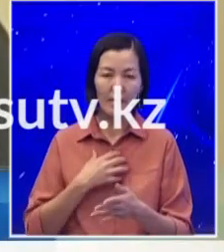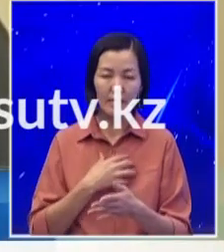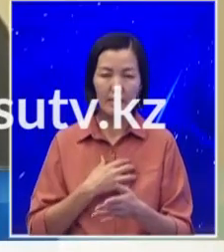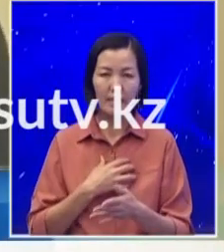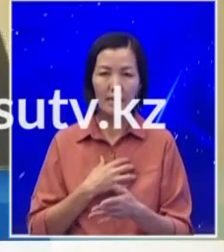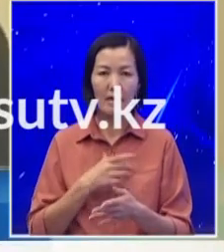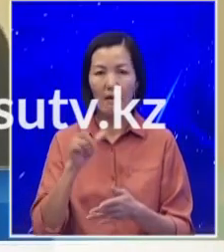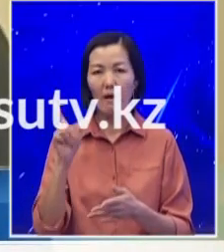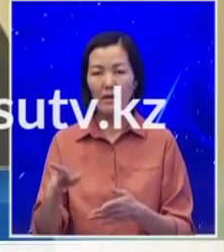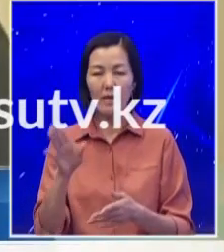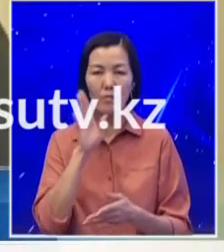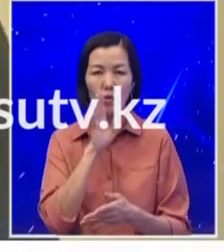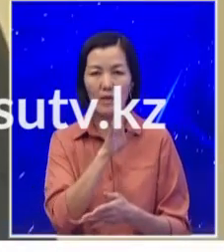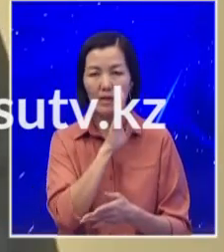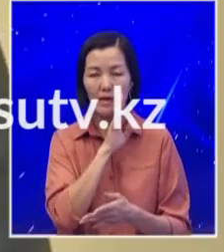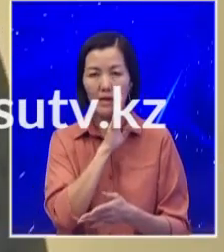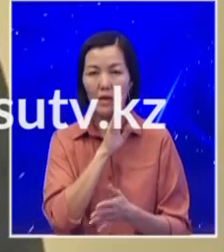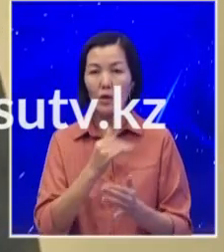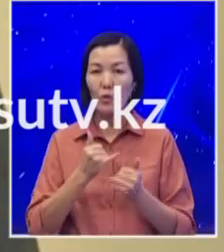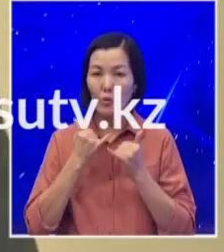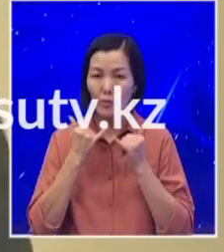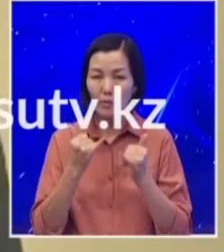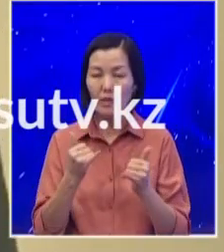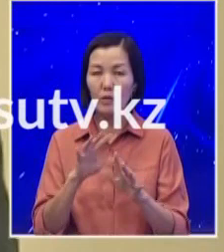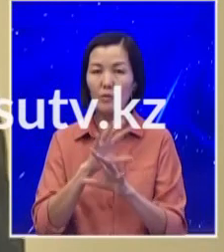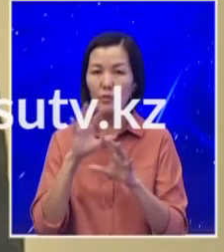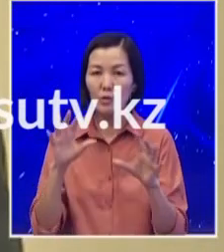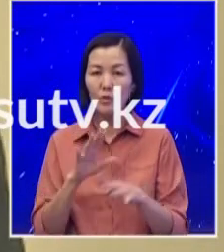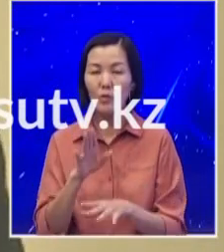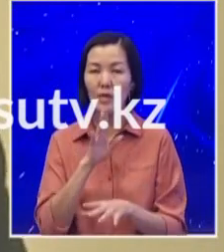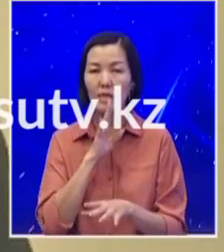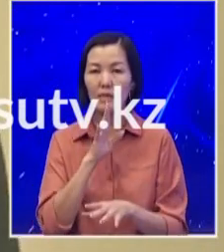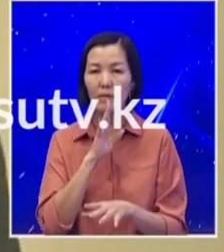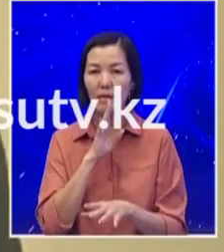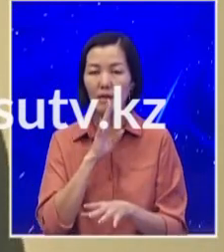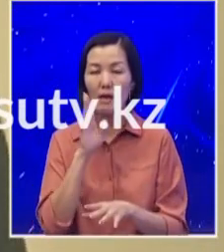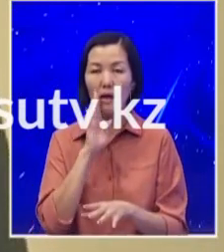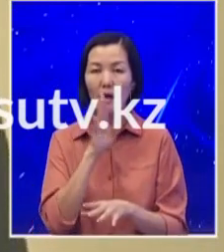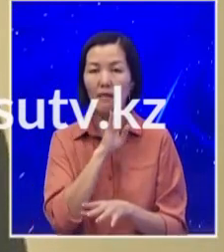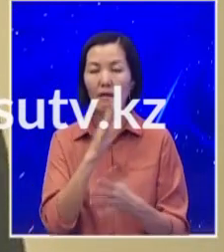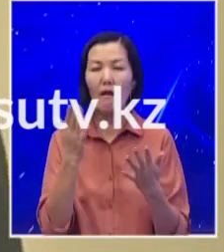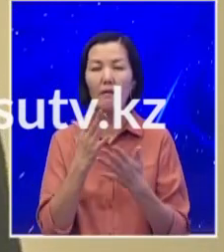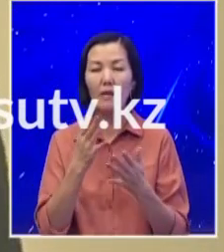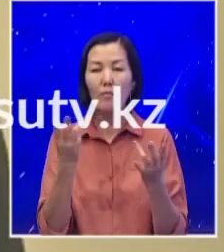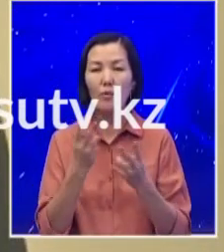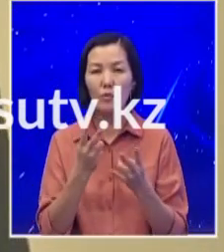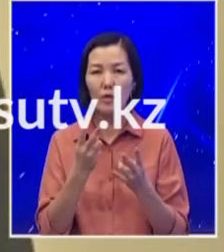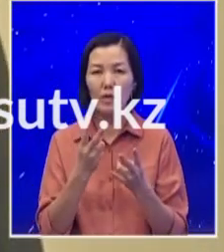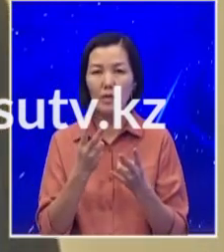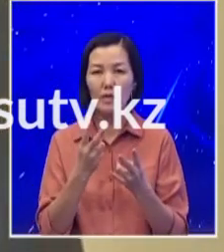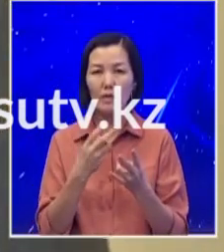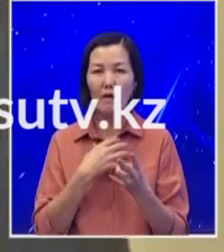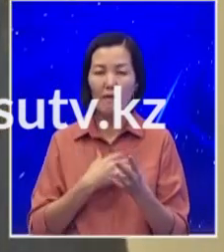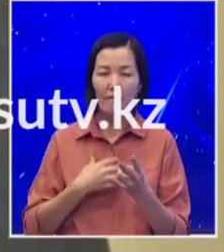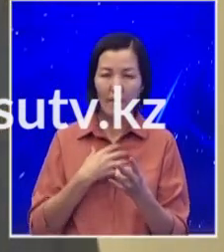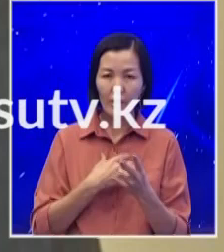құрметтеу, ананы сыйлау, әсіресе мына қыз балаларға ана деген қандай болу керек мағынасында түсіндіріп айтатын